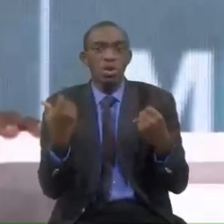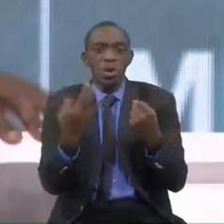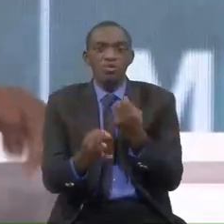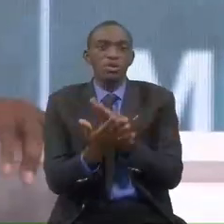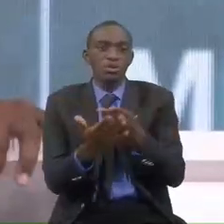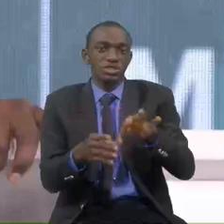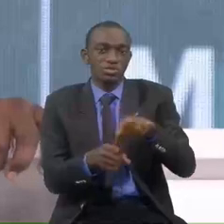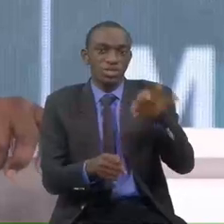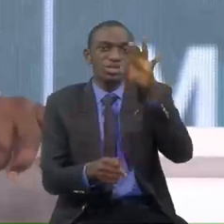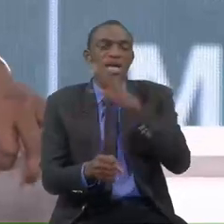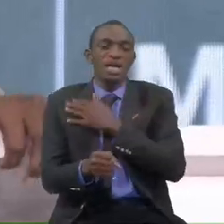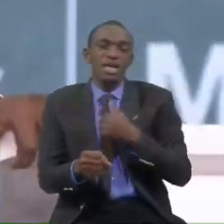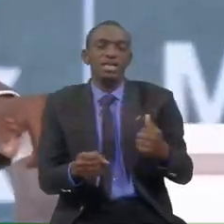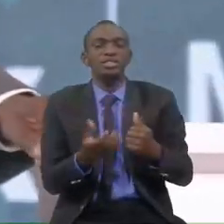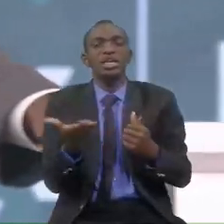Saint-Esprit, il y a aussi